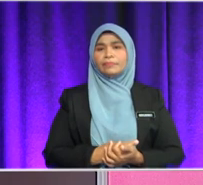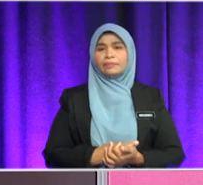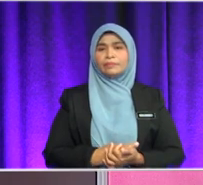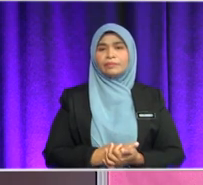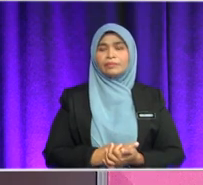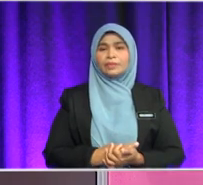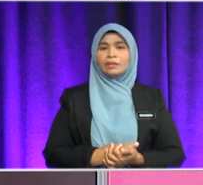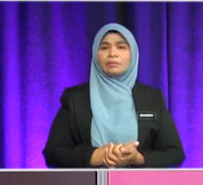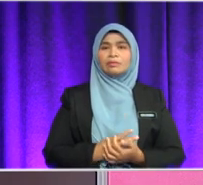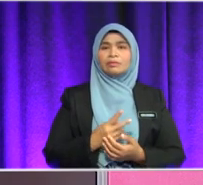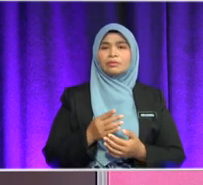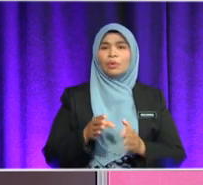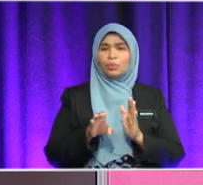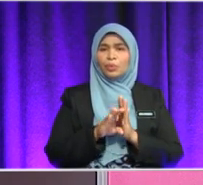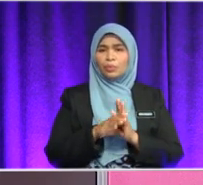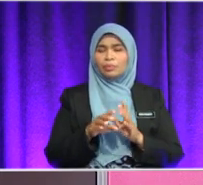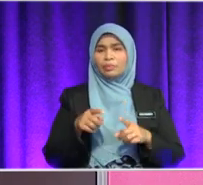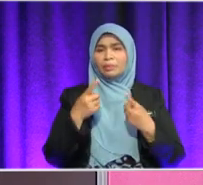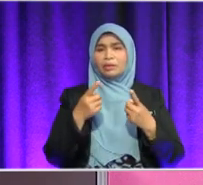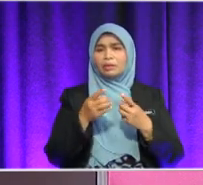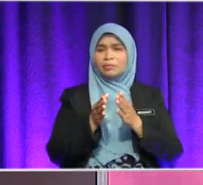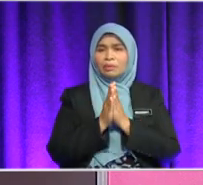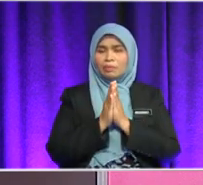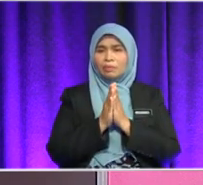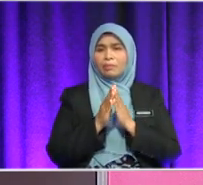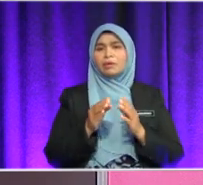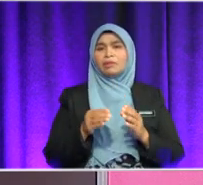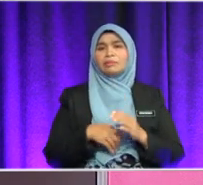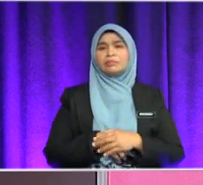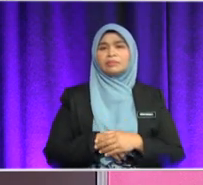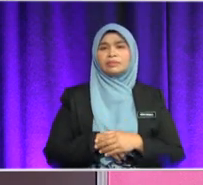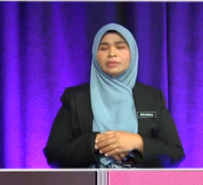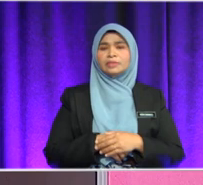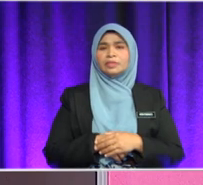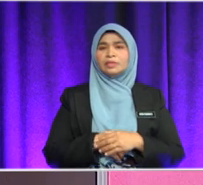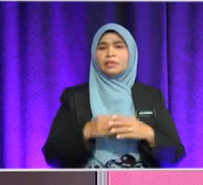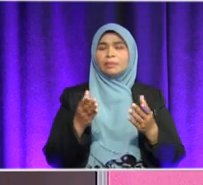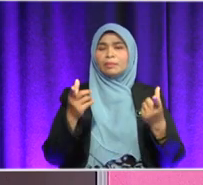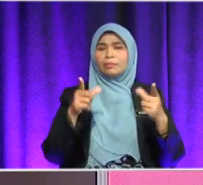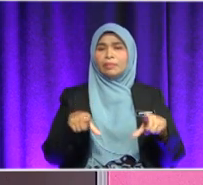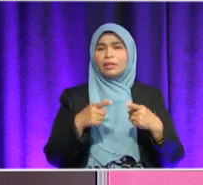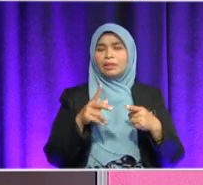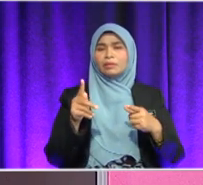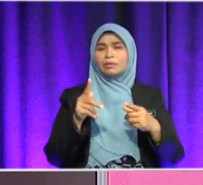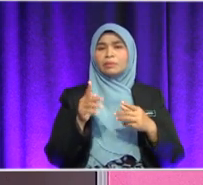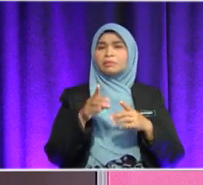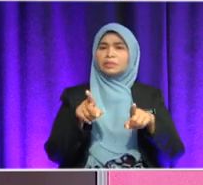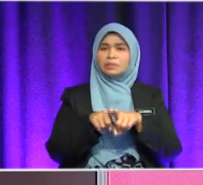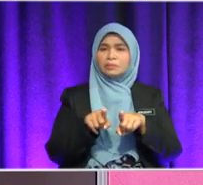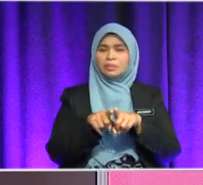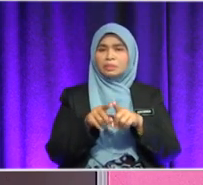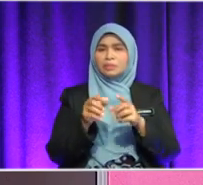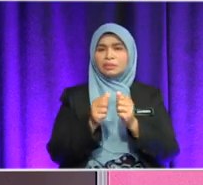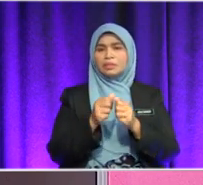pergi sembah berhala tersebut melaksanakan ataupun bersama-sama dengan